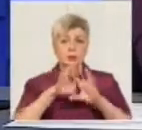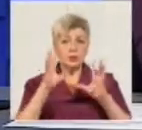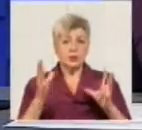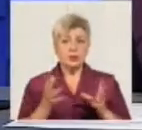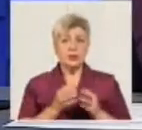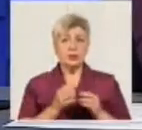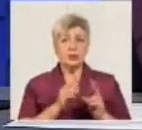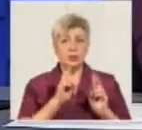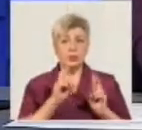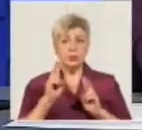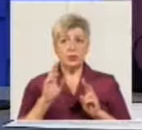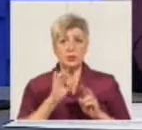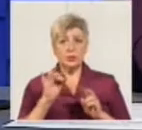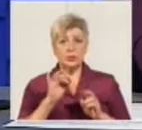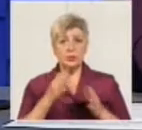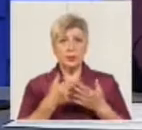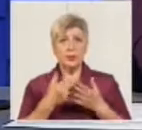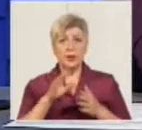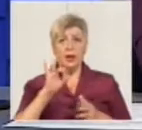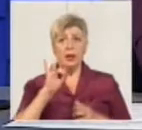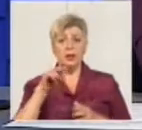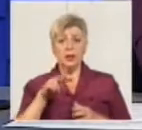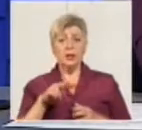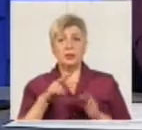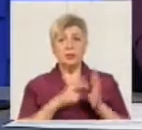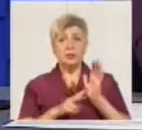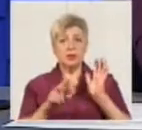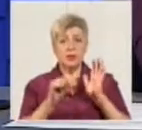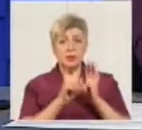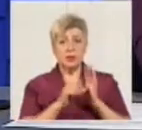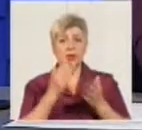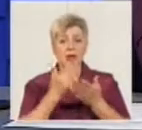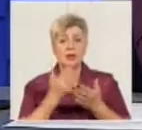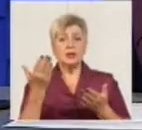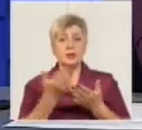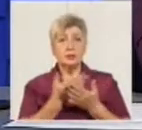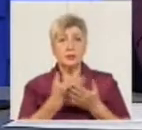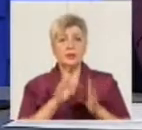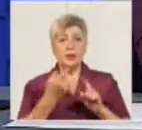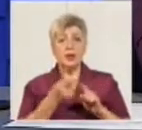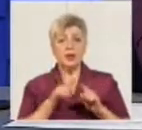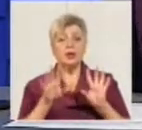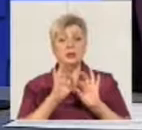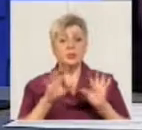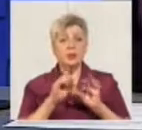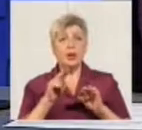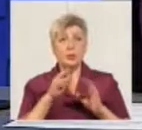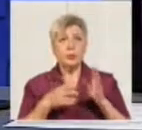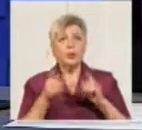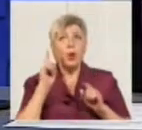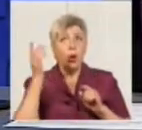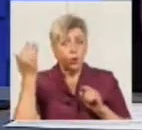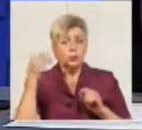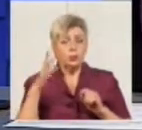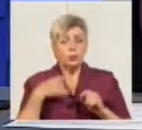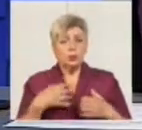одну якусь історію, наприклад, Іл-76. Теж є стрічка, котра розповідає про ту подію жахливу. Є